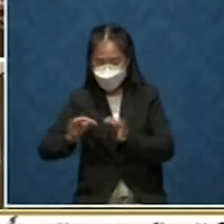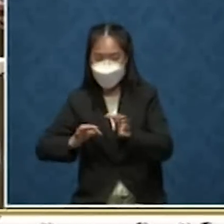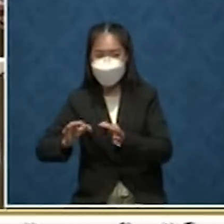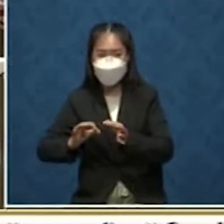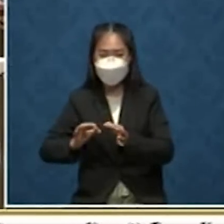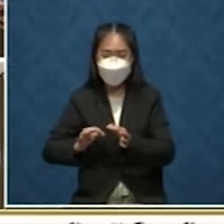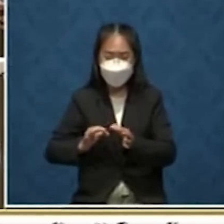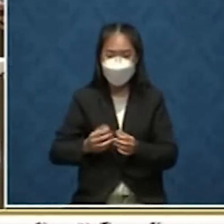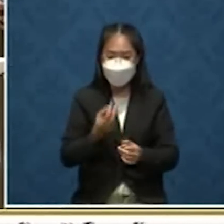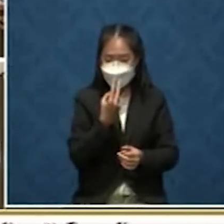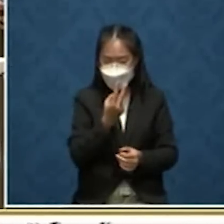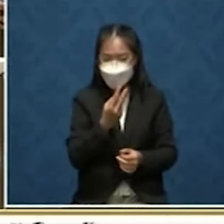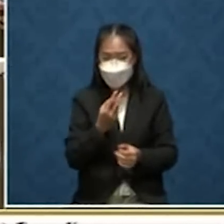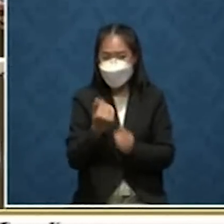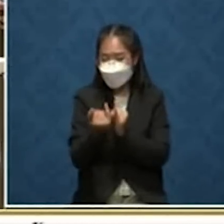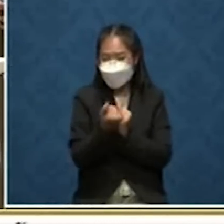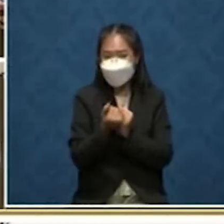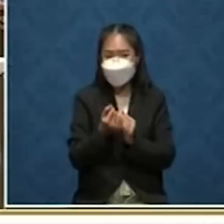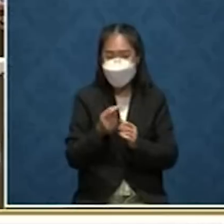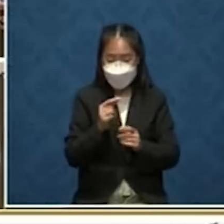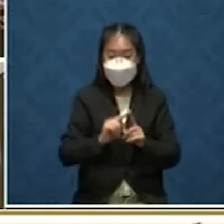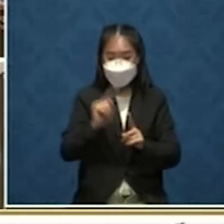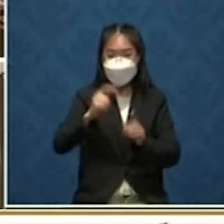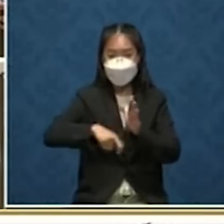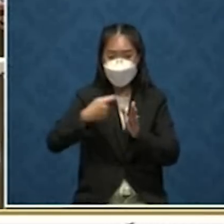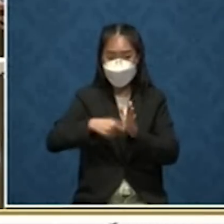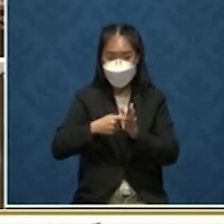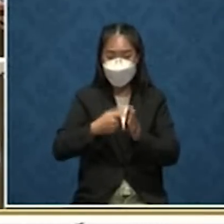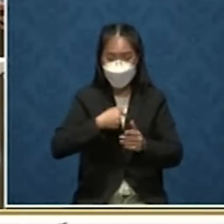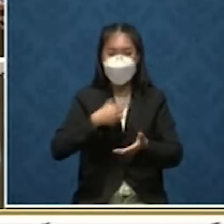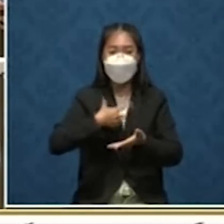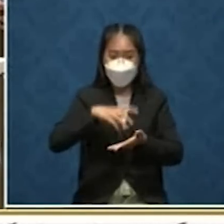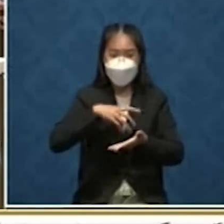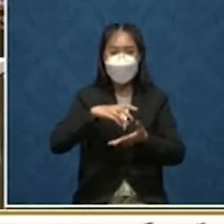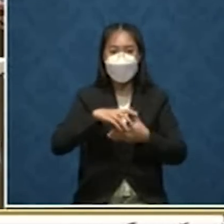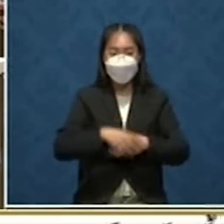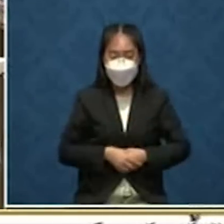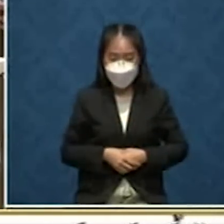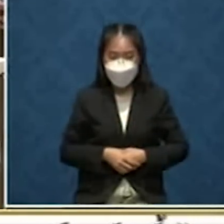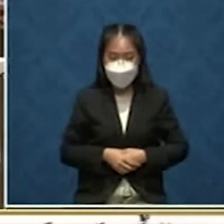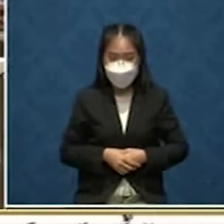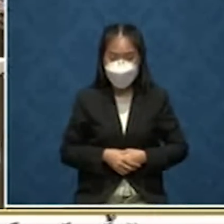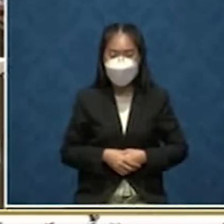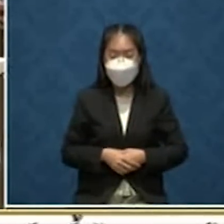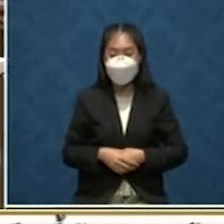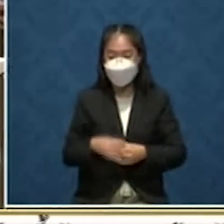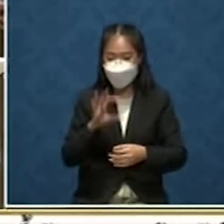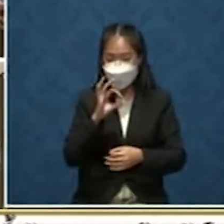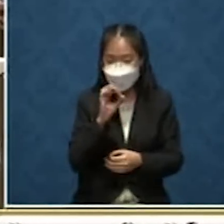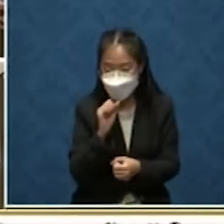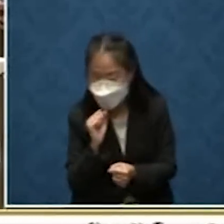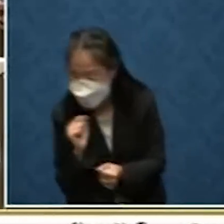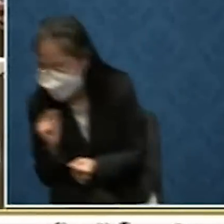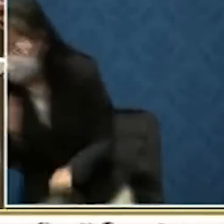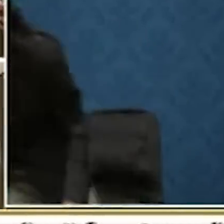ได